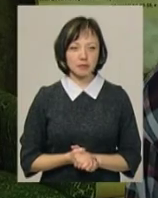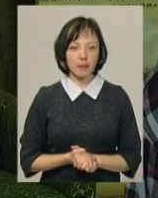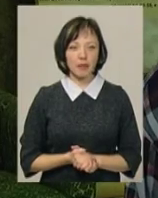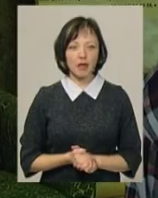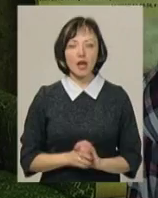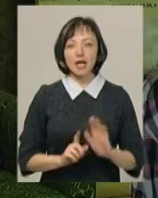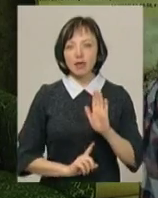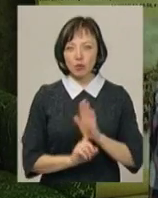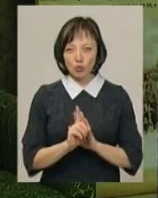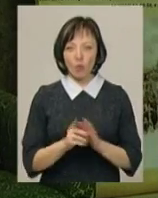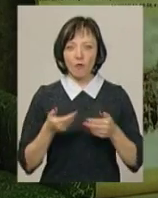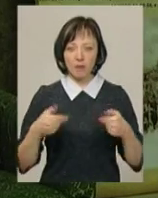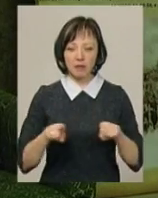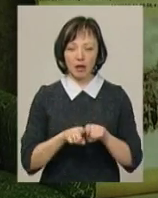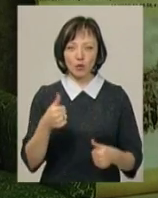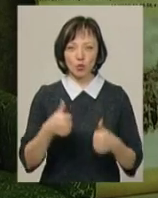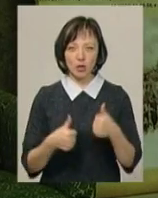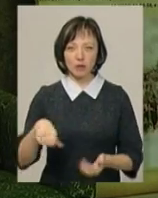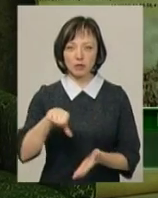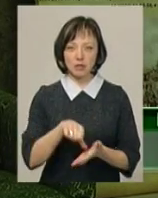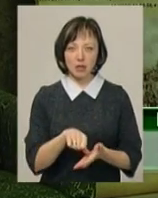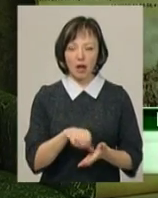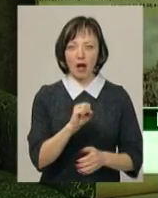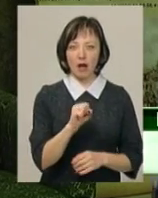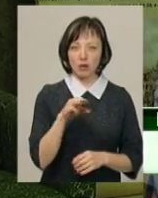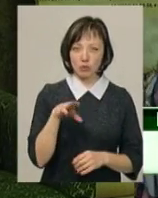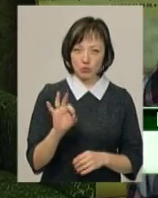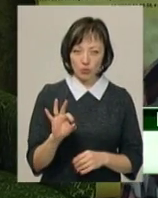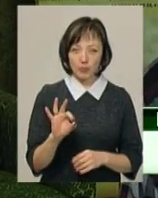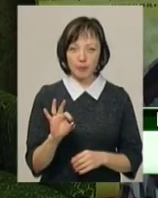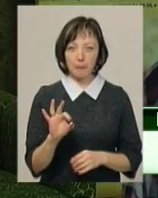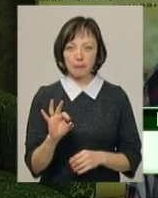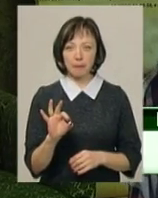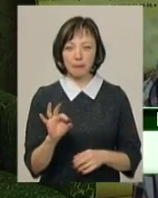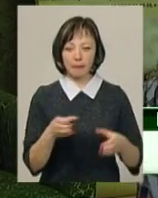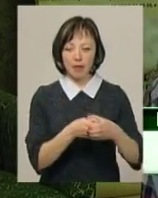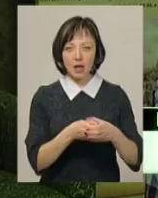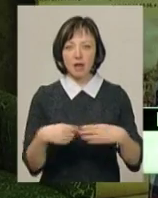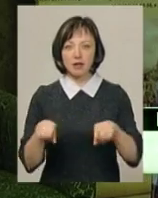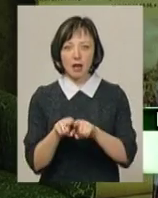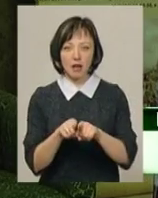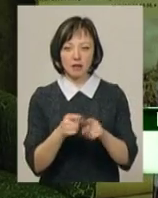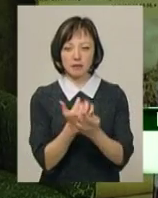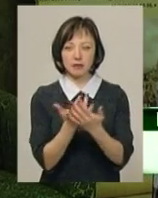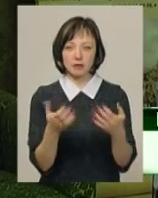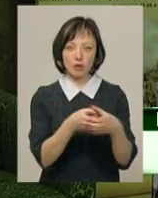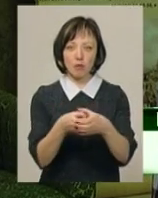Започатковується такий турнір, якому будуть приймати як учасники антритеристової операції, так і